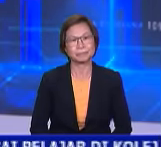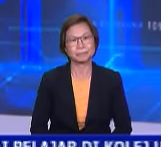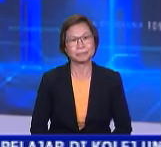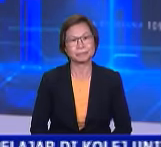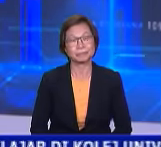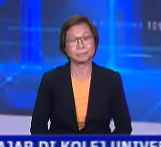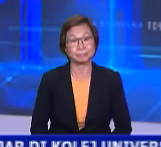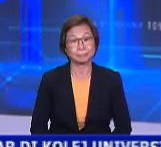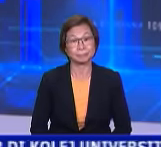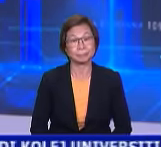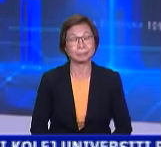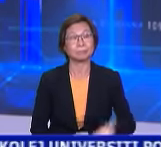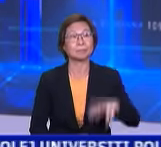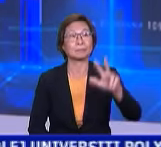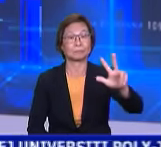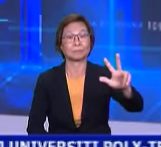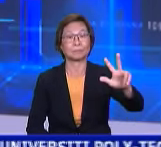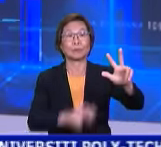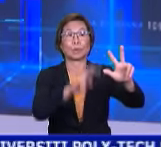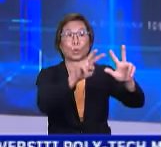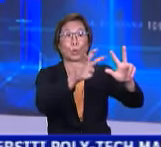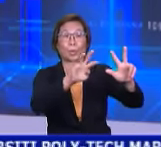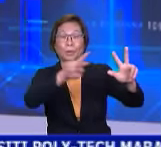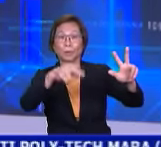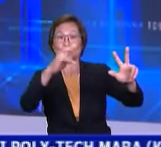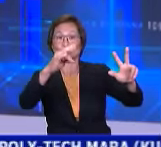Dalam pada itu, sebanyak